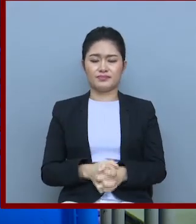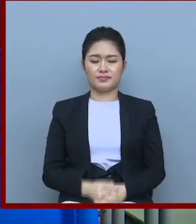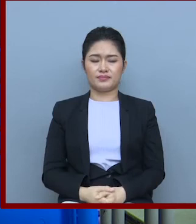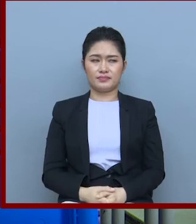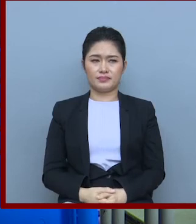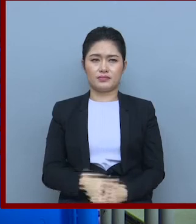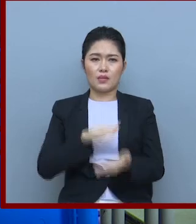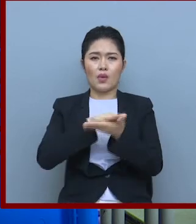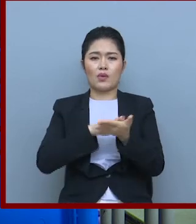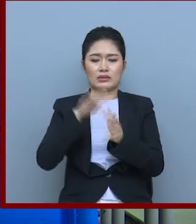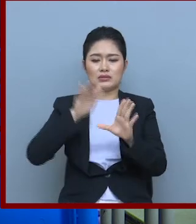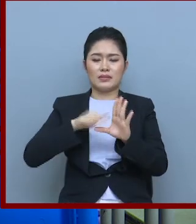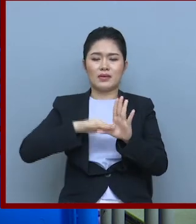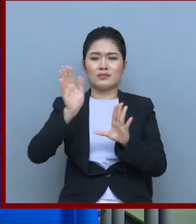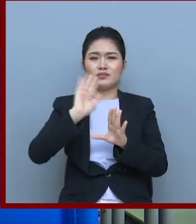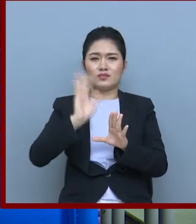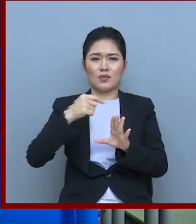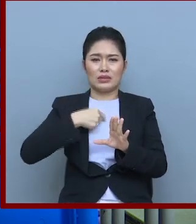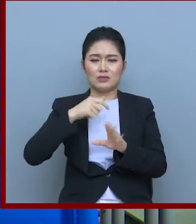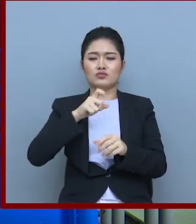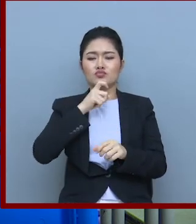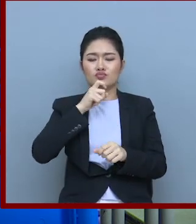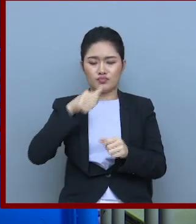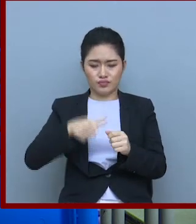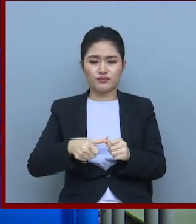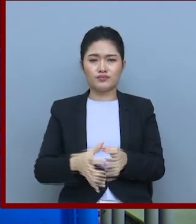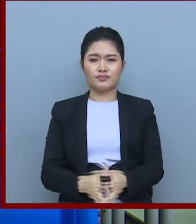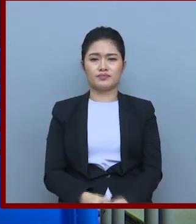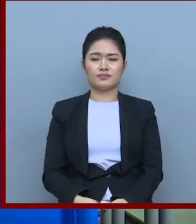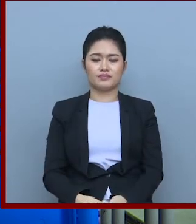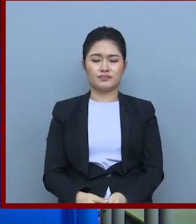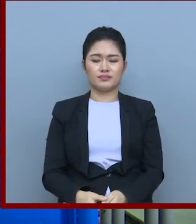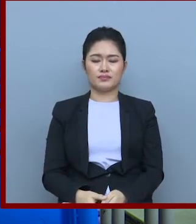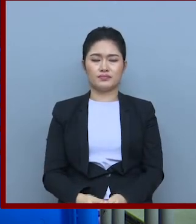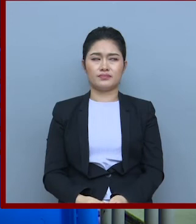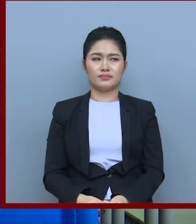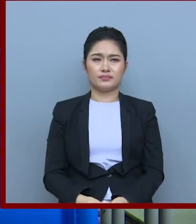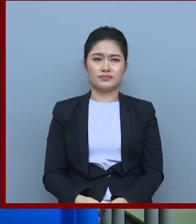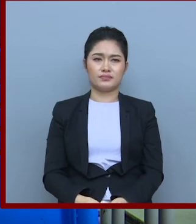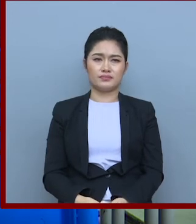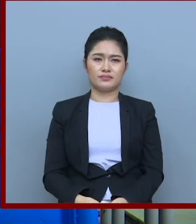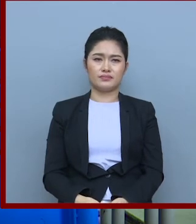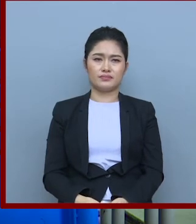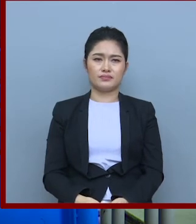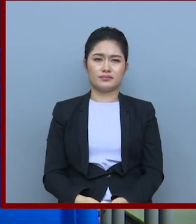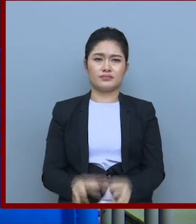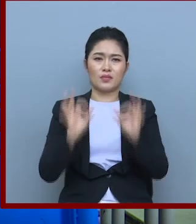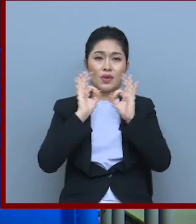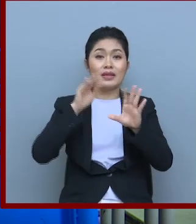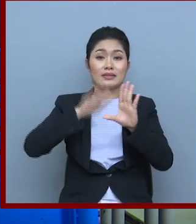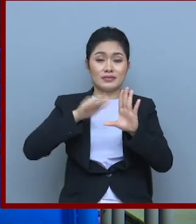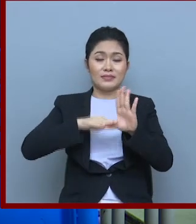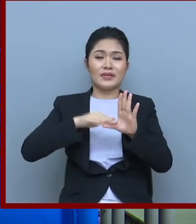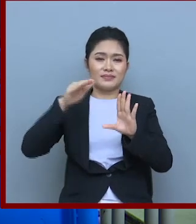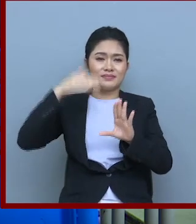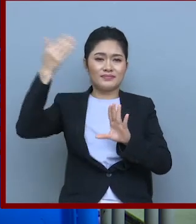อันนี้ผมขออนุญาตไม่สมัครนะครับเพราะว่าผมมี account อยู่แล้วนะครับโอเคเดี๋ยวเรา